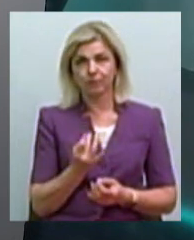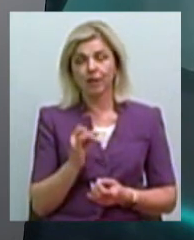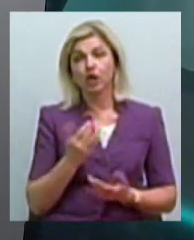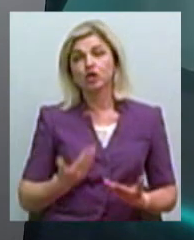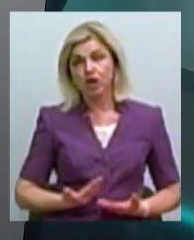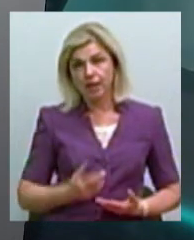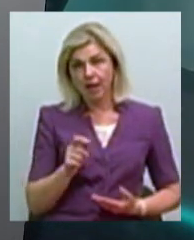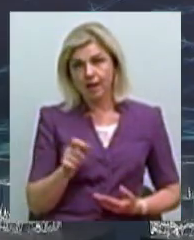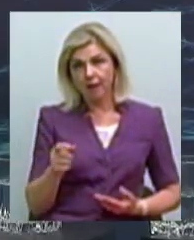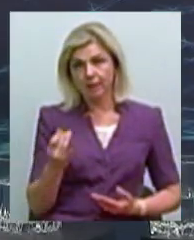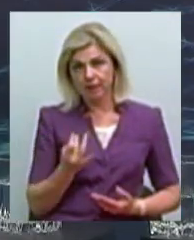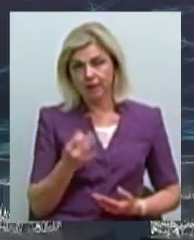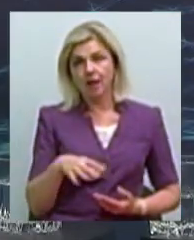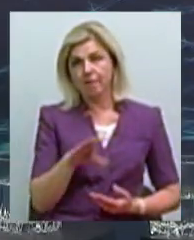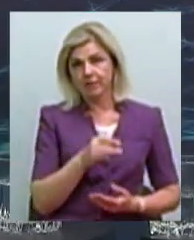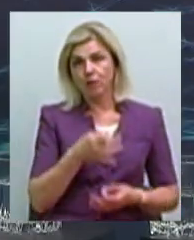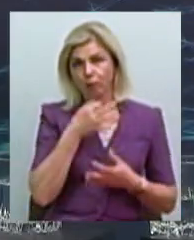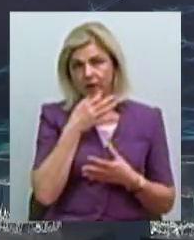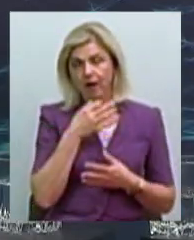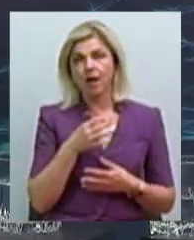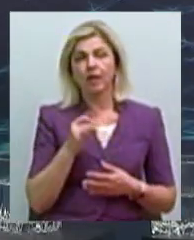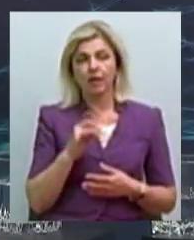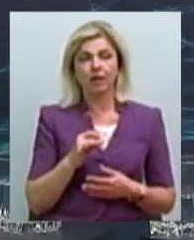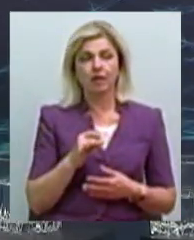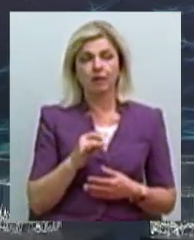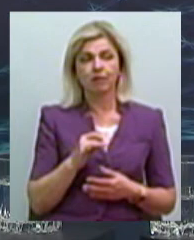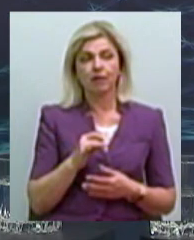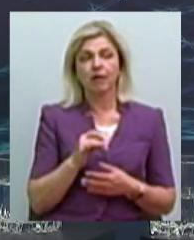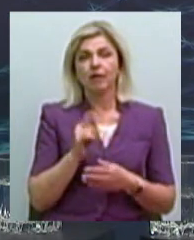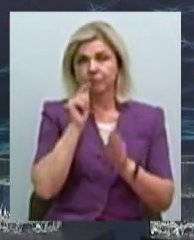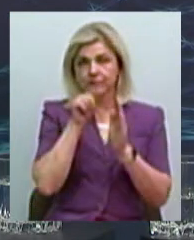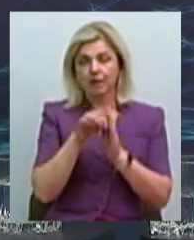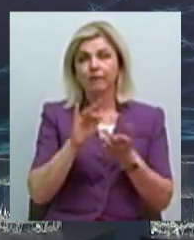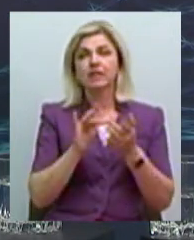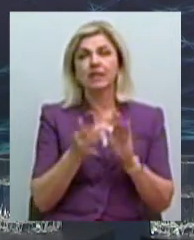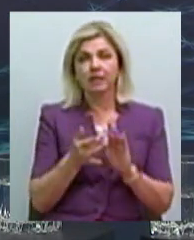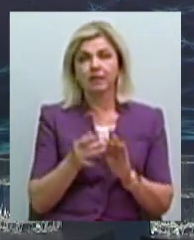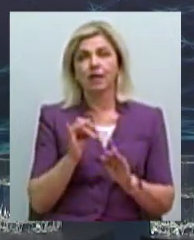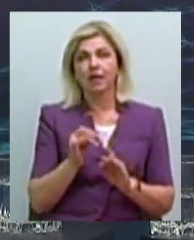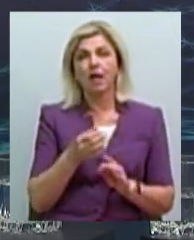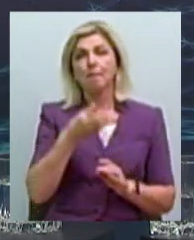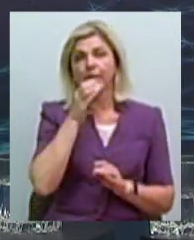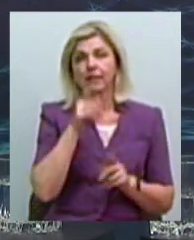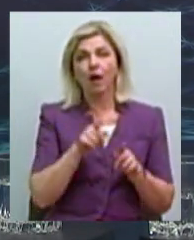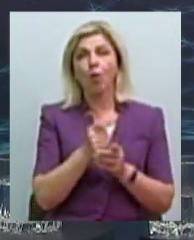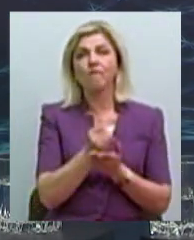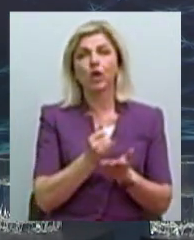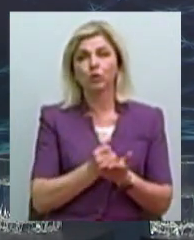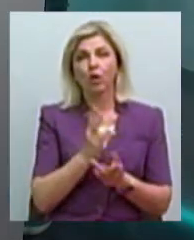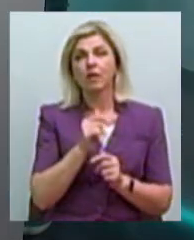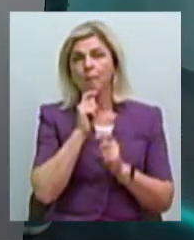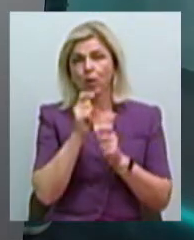жителям интересно, все вовлекаются, обрывают все возможные соцсети. Тобто і купити таке вино на подарунок